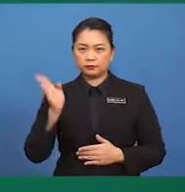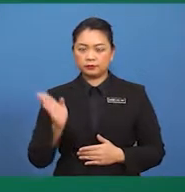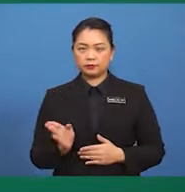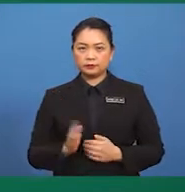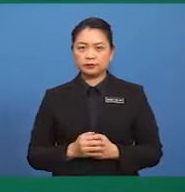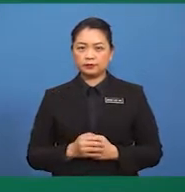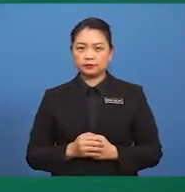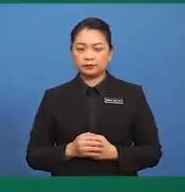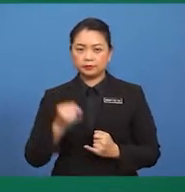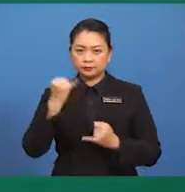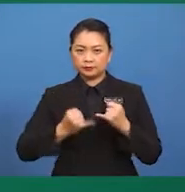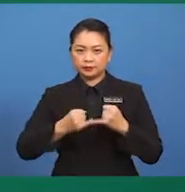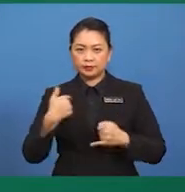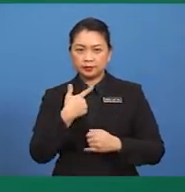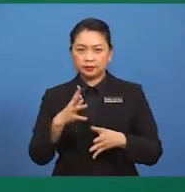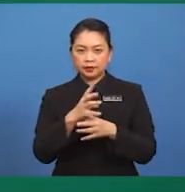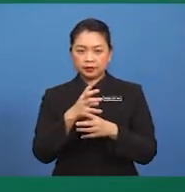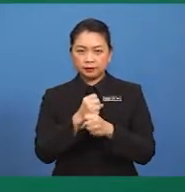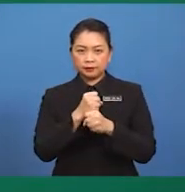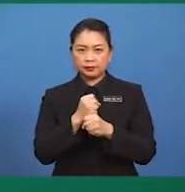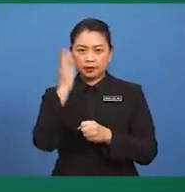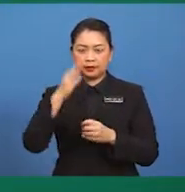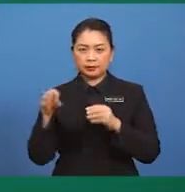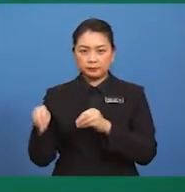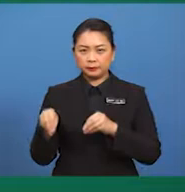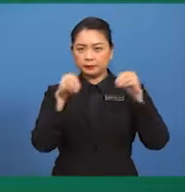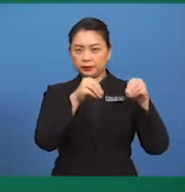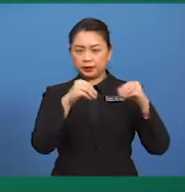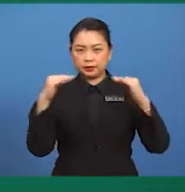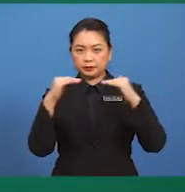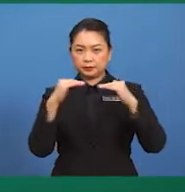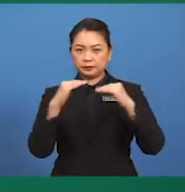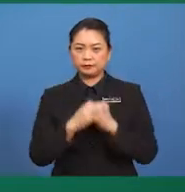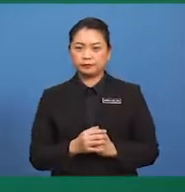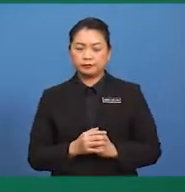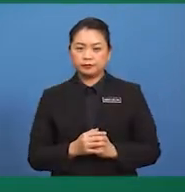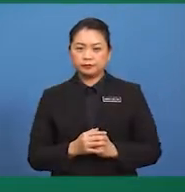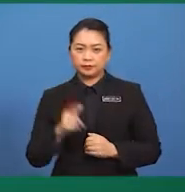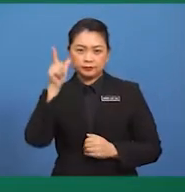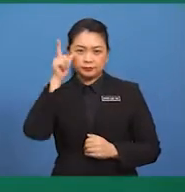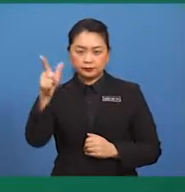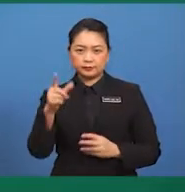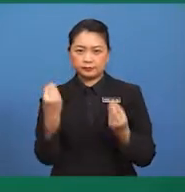yang kita peroleh itu akan dipindahkan ke imbangan duga terselaras.